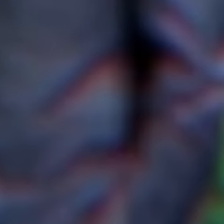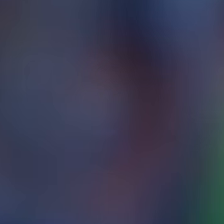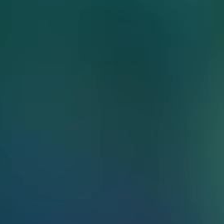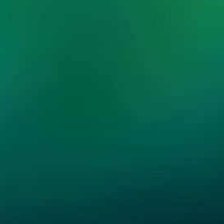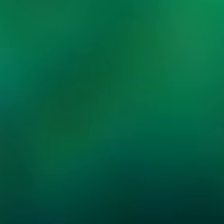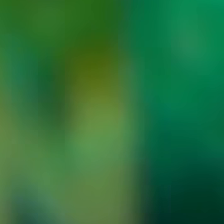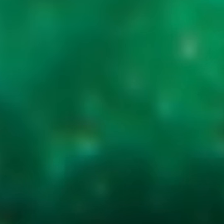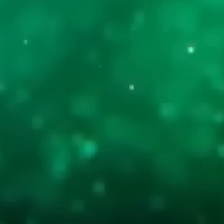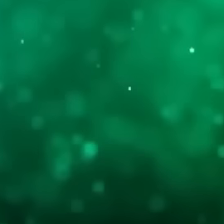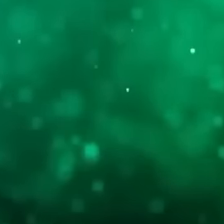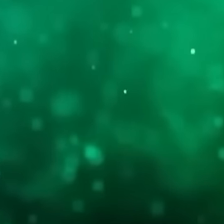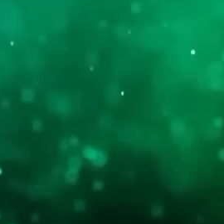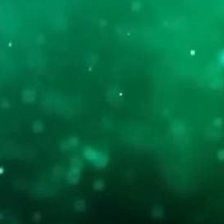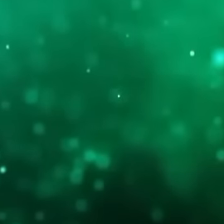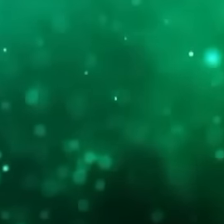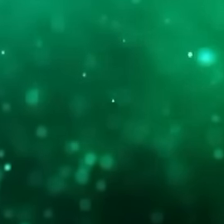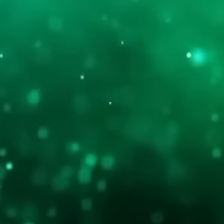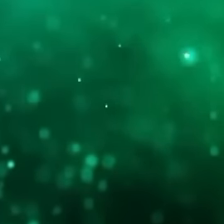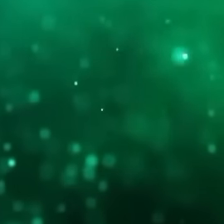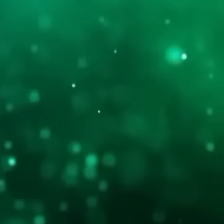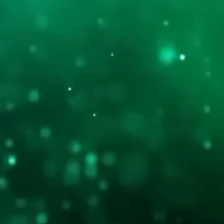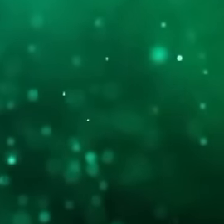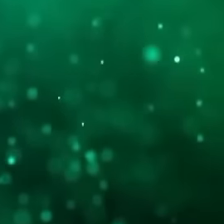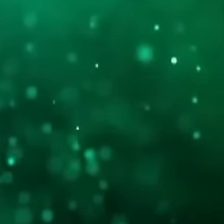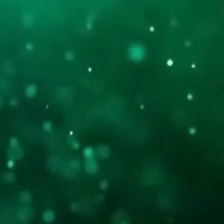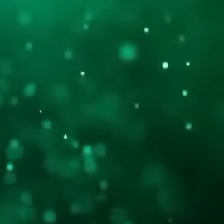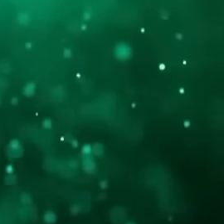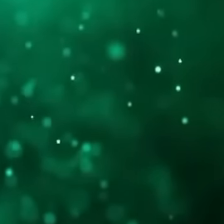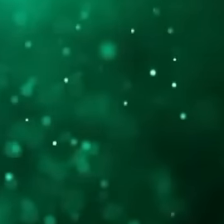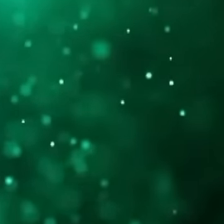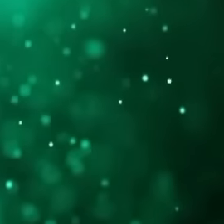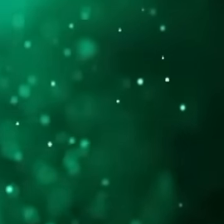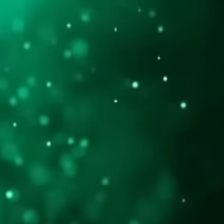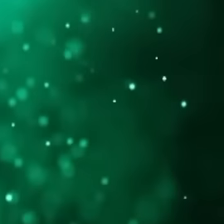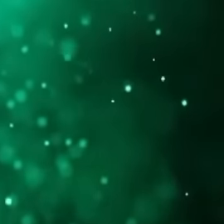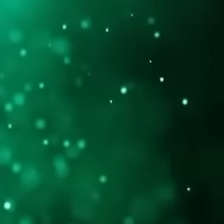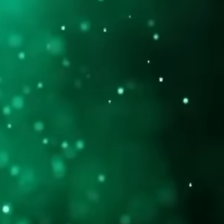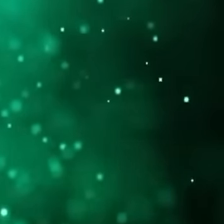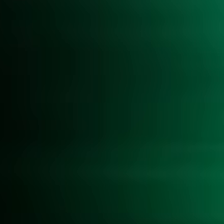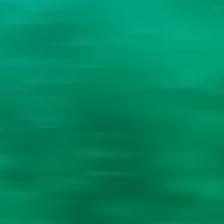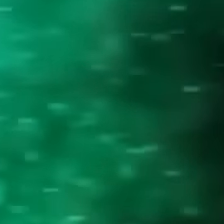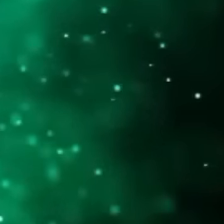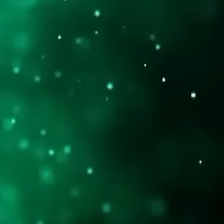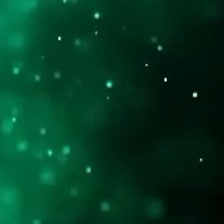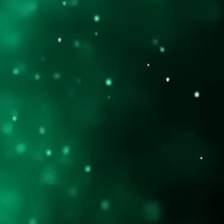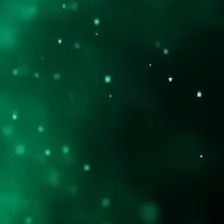Ya Allah ya Allah. Oh ya Allah.